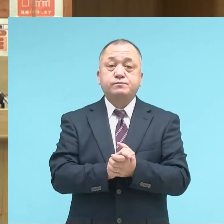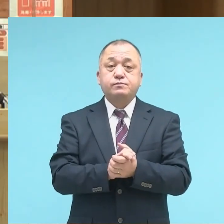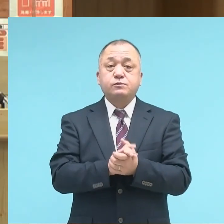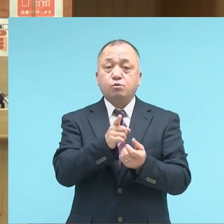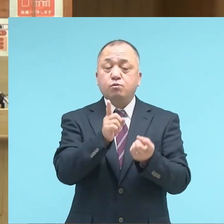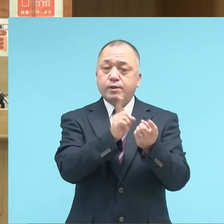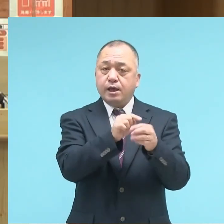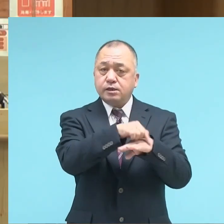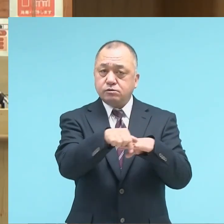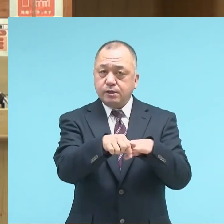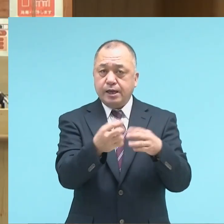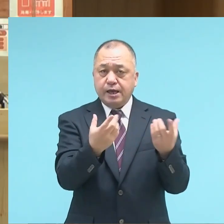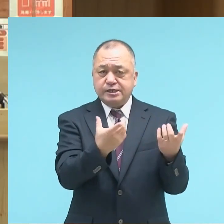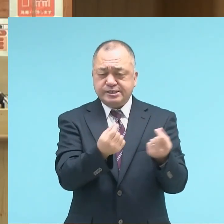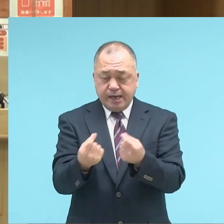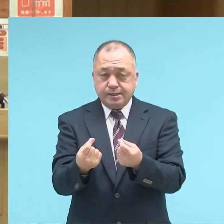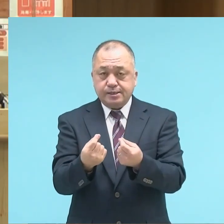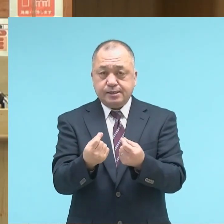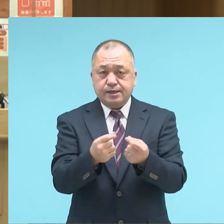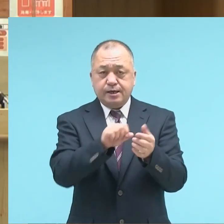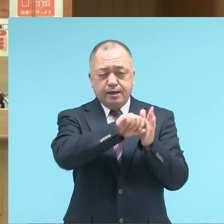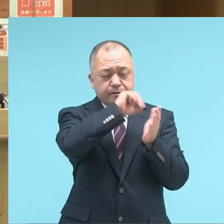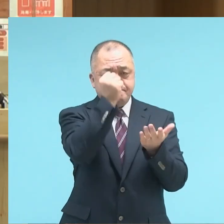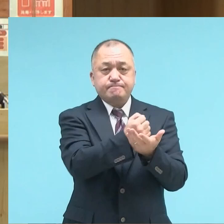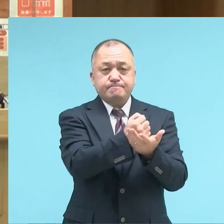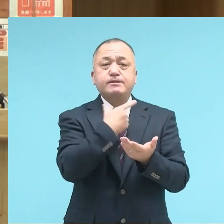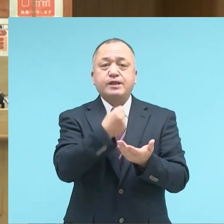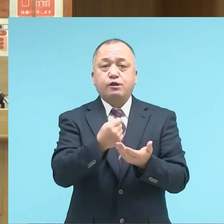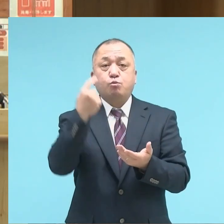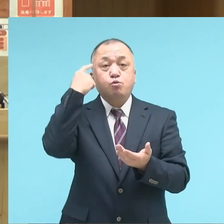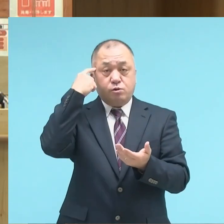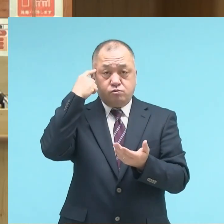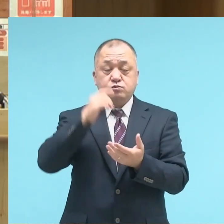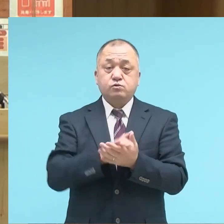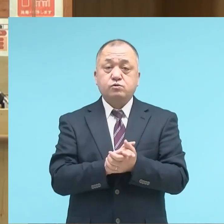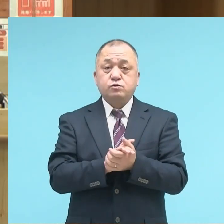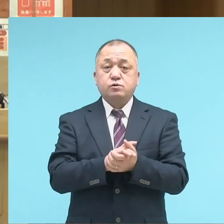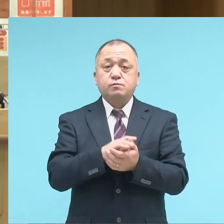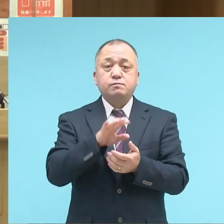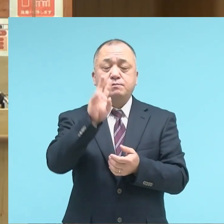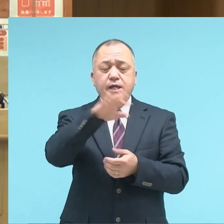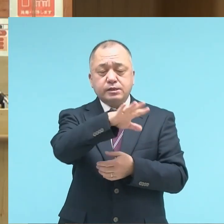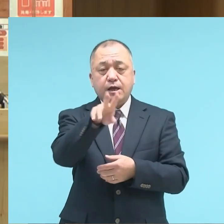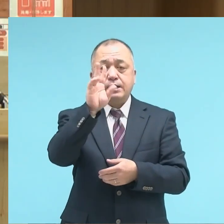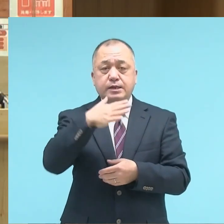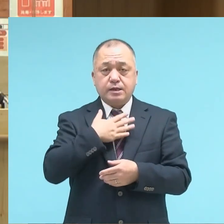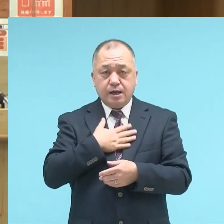この対策で、しっかりと成果を上げていきたいというふうに思ってますし、皆さんにご理解とご